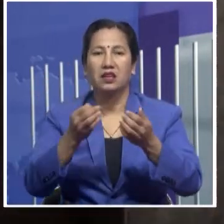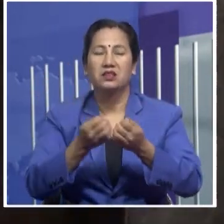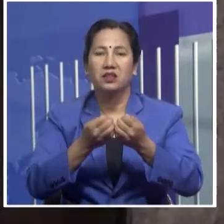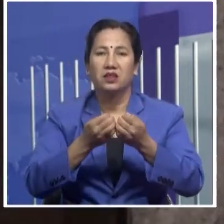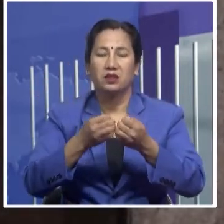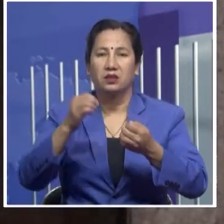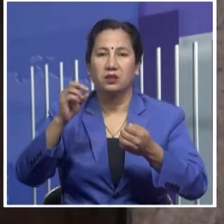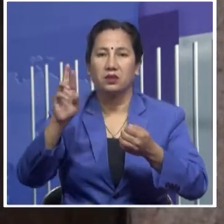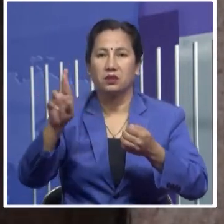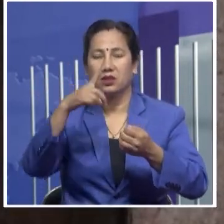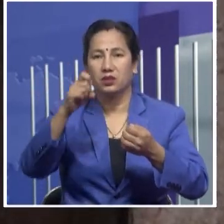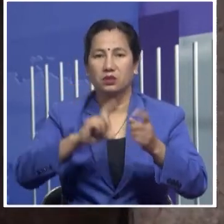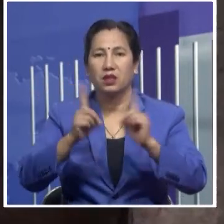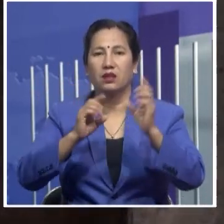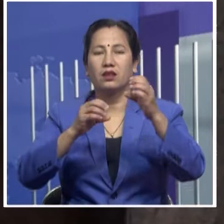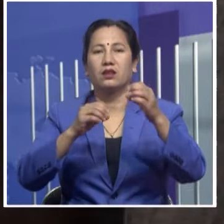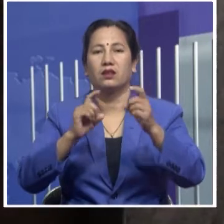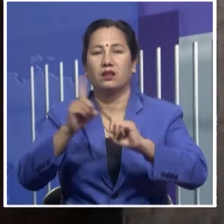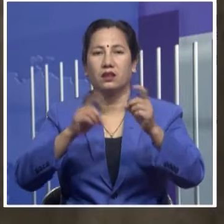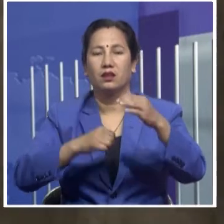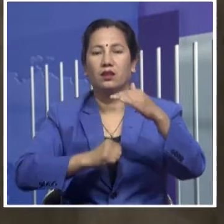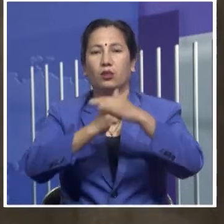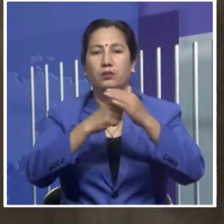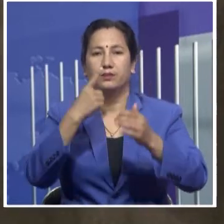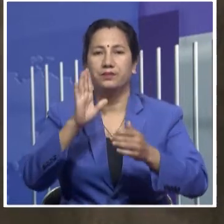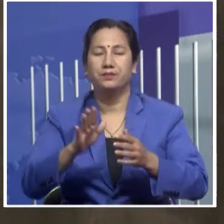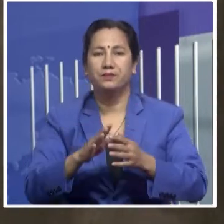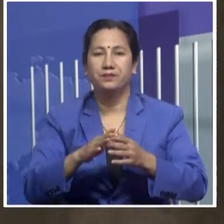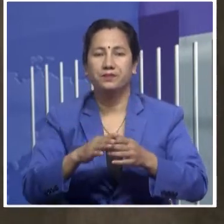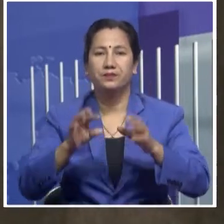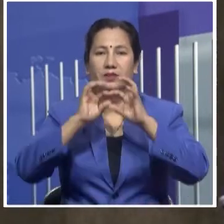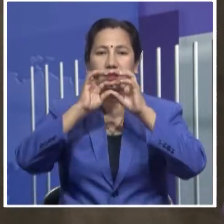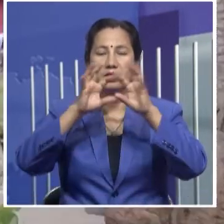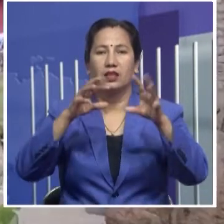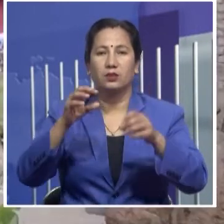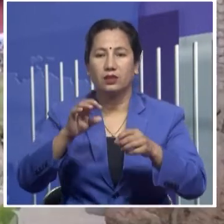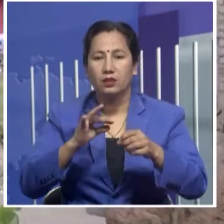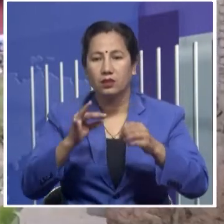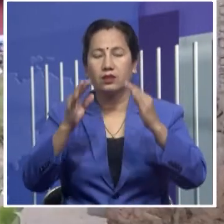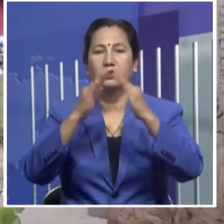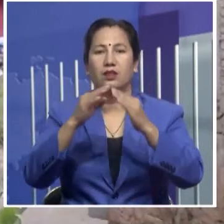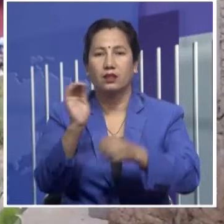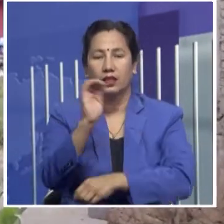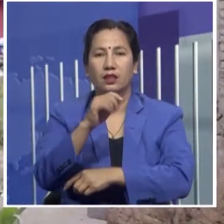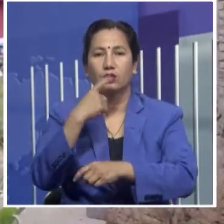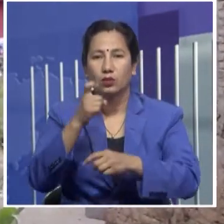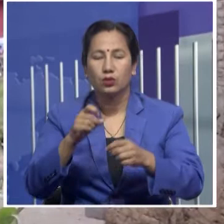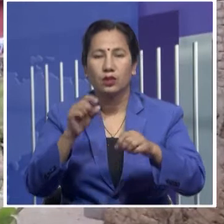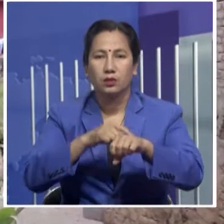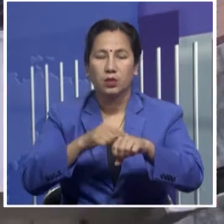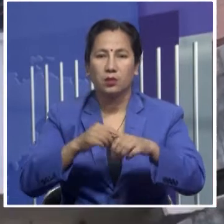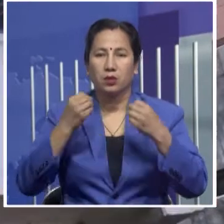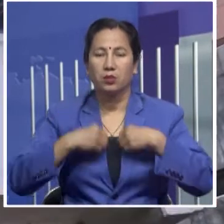रेसुङ्गा नगरपालिकाका नगर प्रमुख दिल्ली राज भूषालले बताउनुभयो। सार्वजनिक शौचालय नागरिकले जुनसुकै समयमा पनि